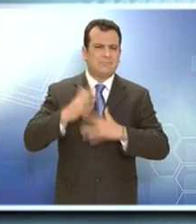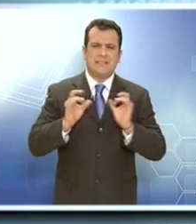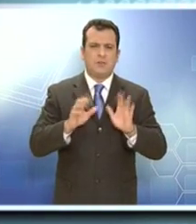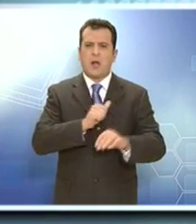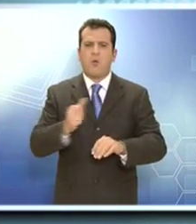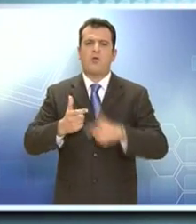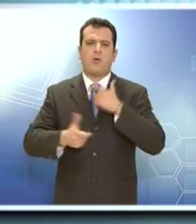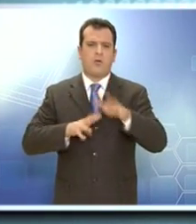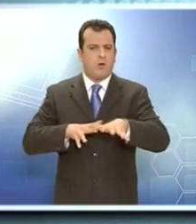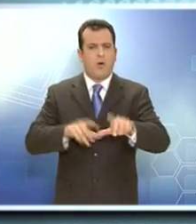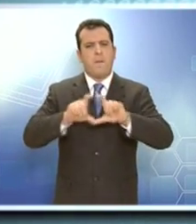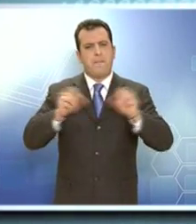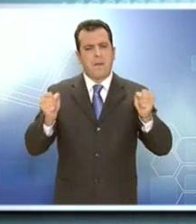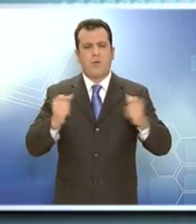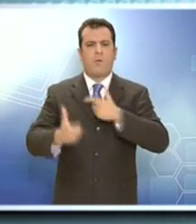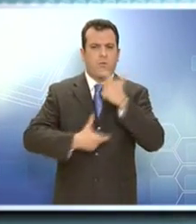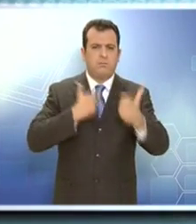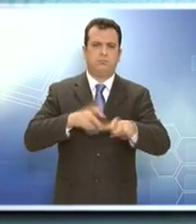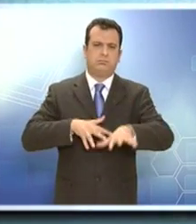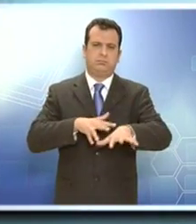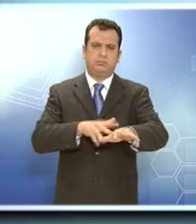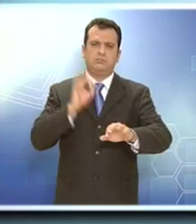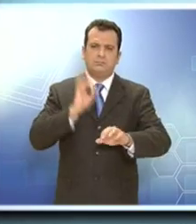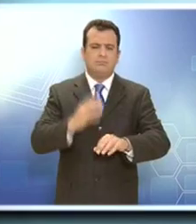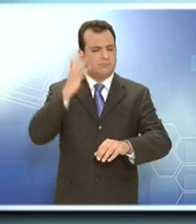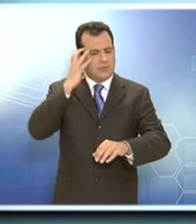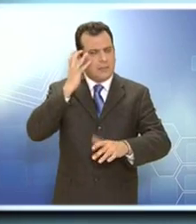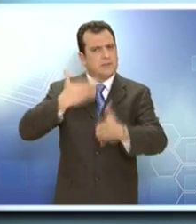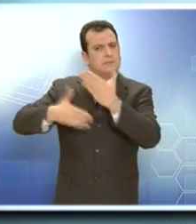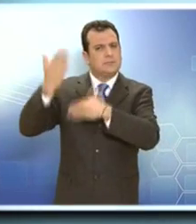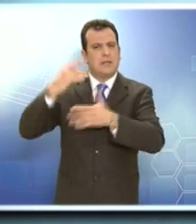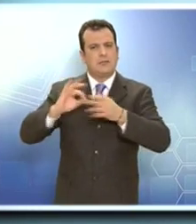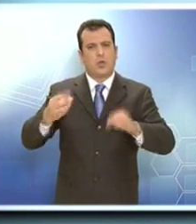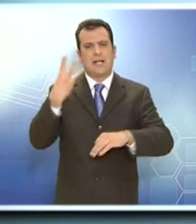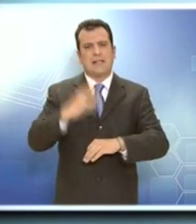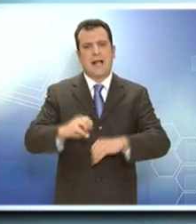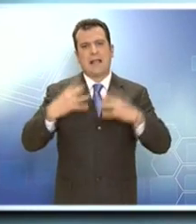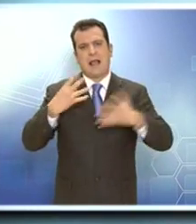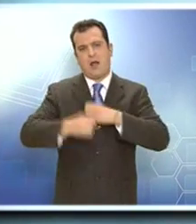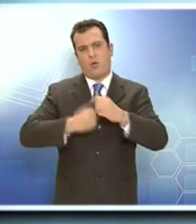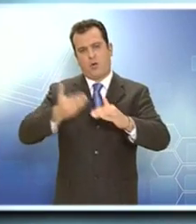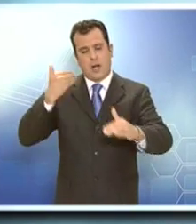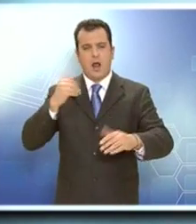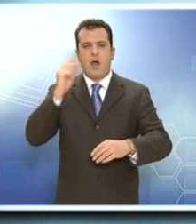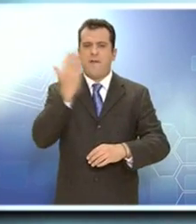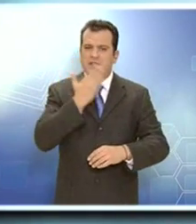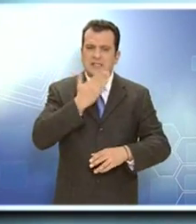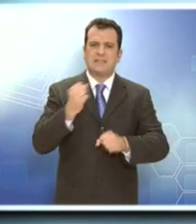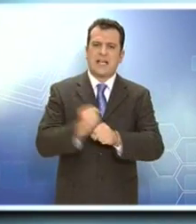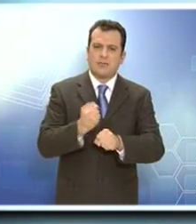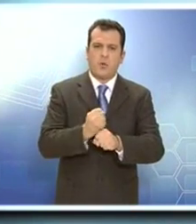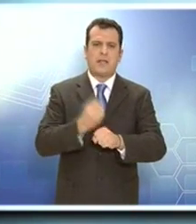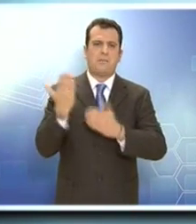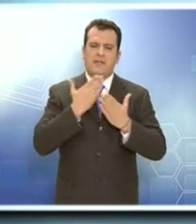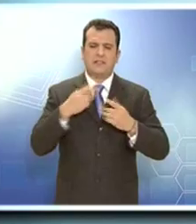οι διαδηλωτές με τα πανό τους, τα συνθήματά τους που θυμίζουν τι ακριβώς συνέβη 39 χρόνια πριν. Αρκετοί φοιτητές, εργαζόμενοι, σπουδαστές, μικροί και